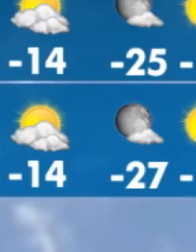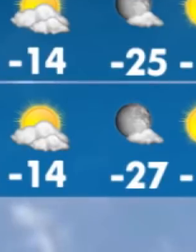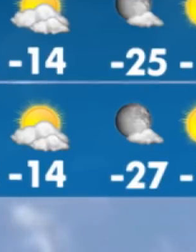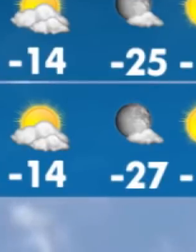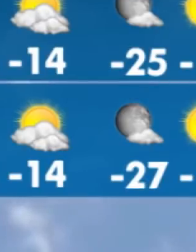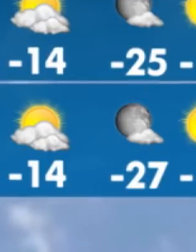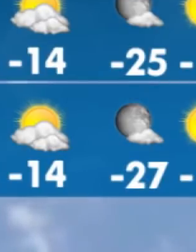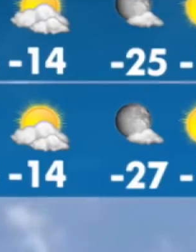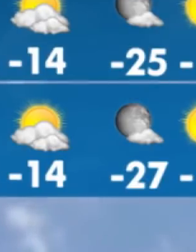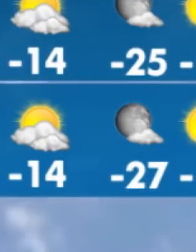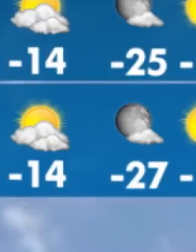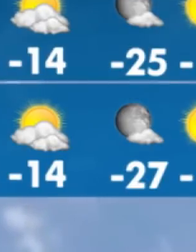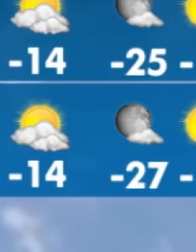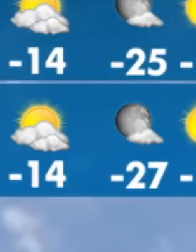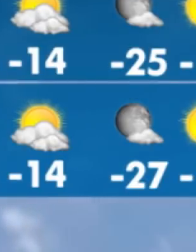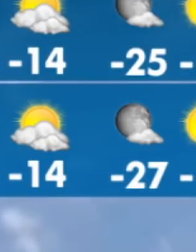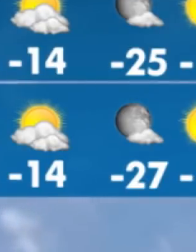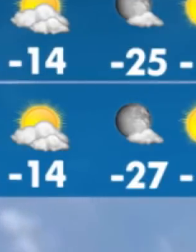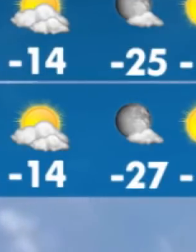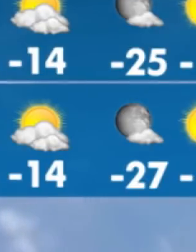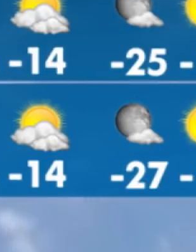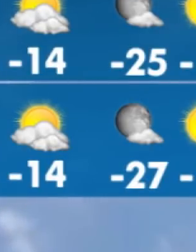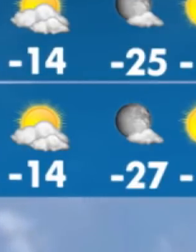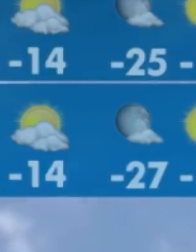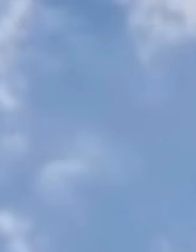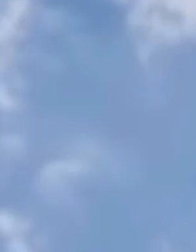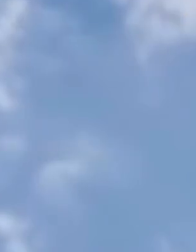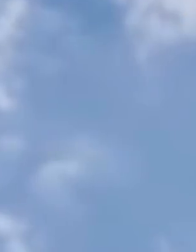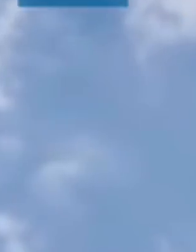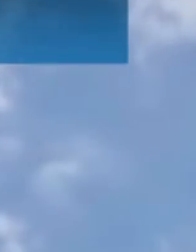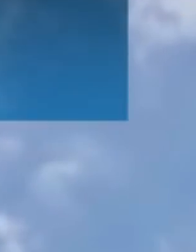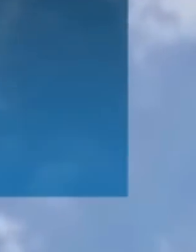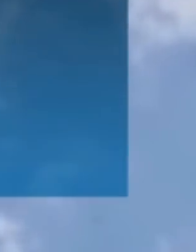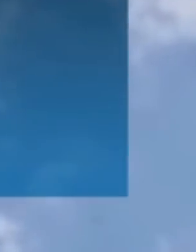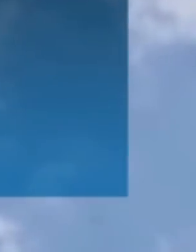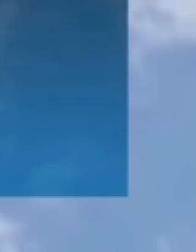Замын Үдэд шөнөдөө 26, өдөртөө багавтар үлдээ 15 хэм хүйтэн.